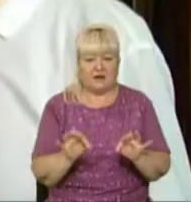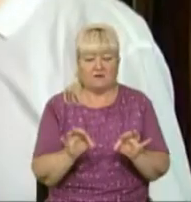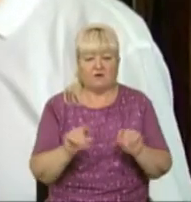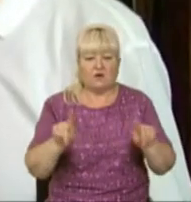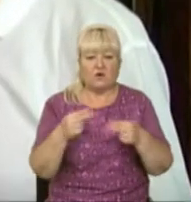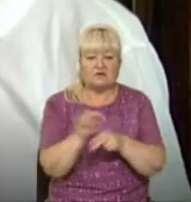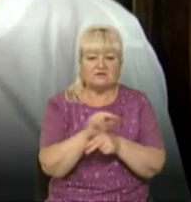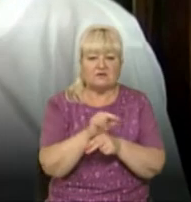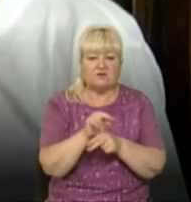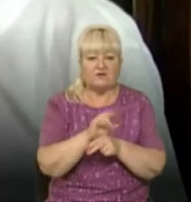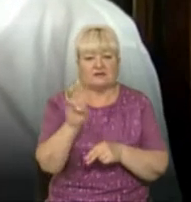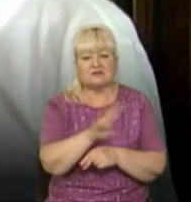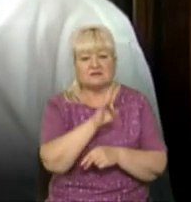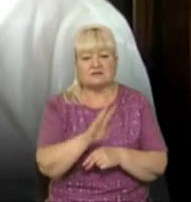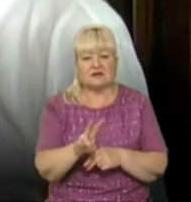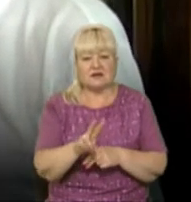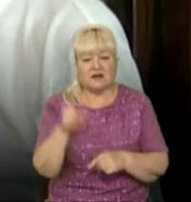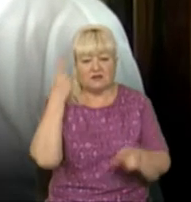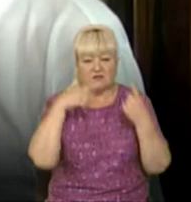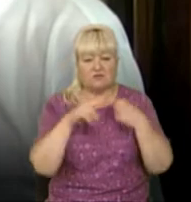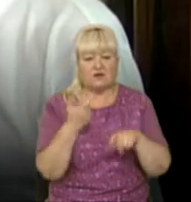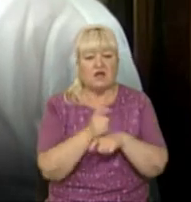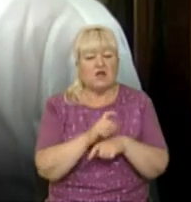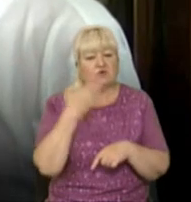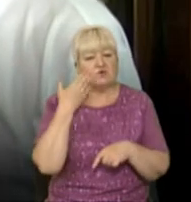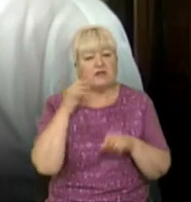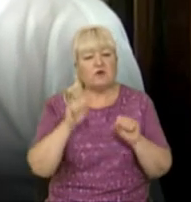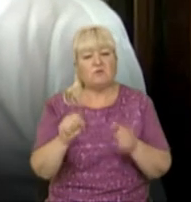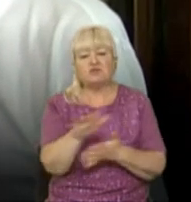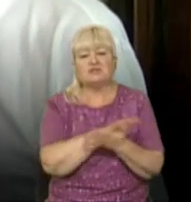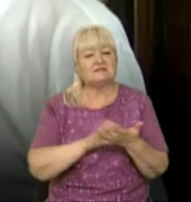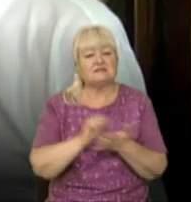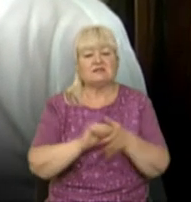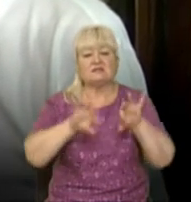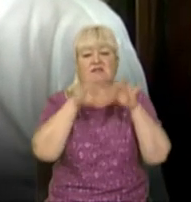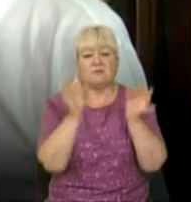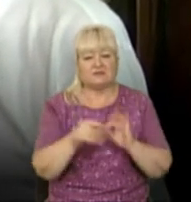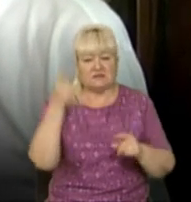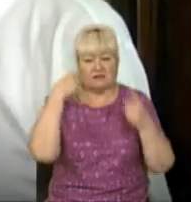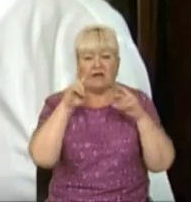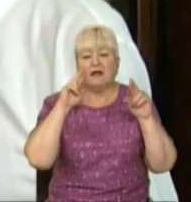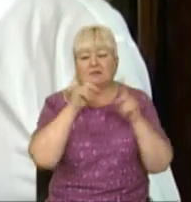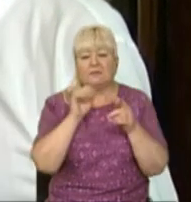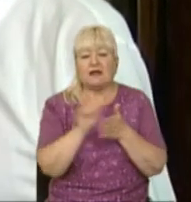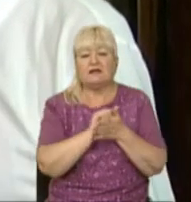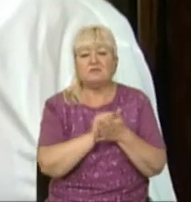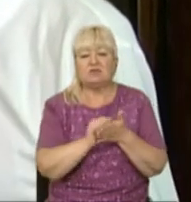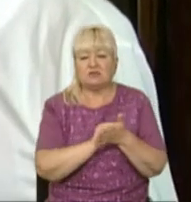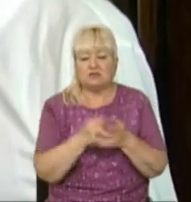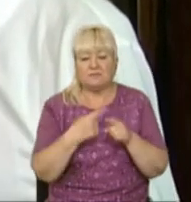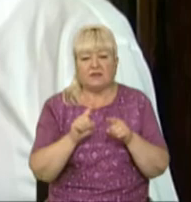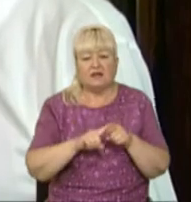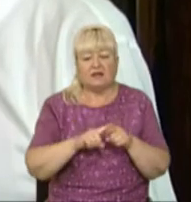твори. Дуже легко можна знищити мистецькі твори неправильним чищенням. Це вимагає